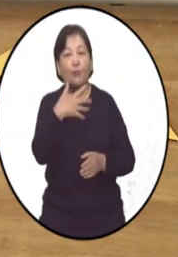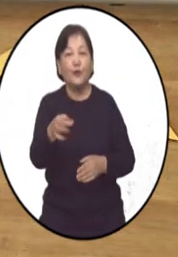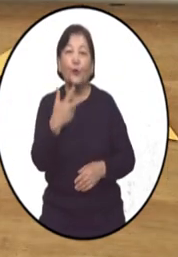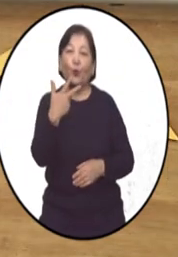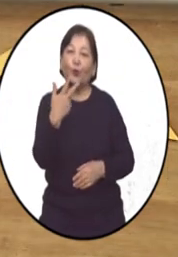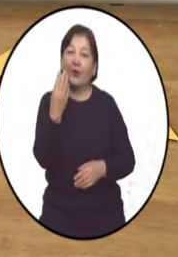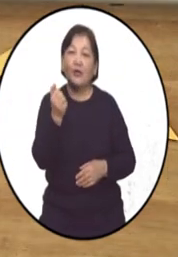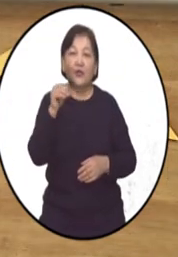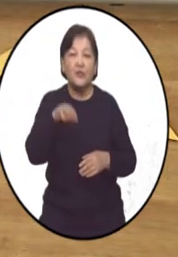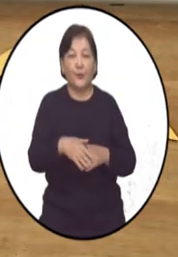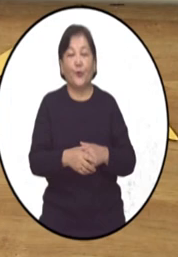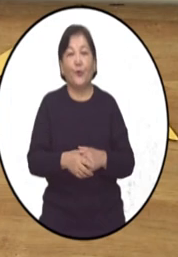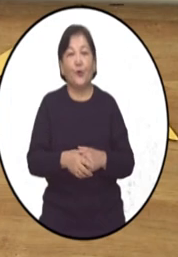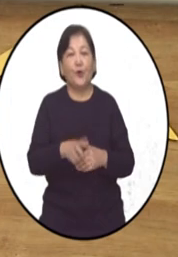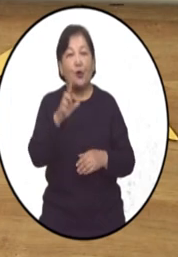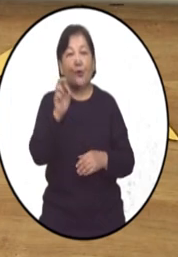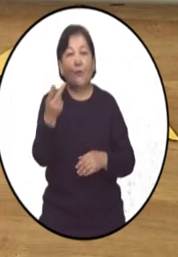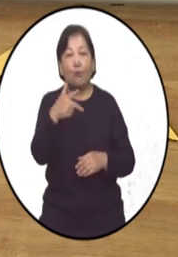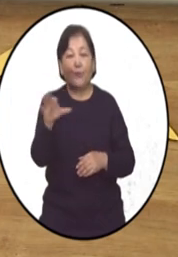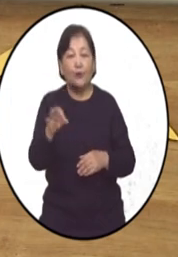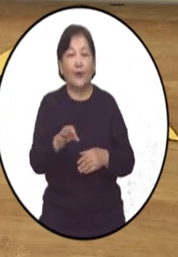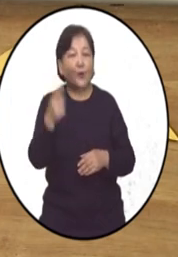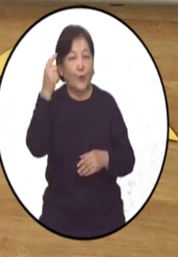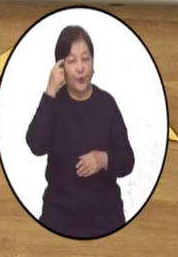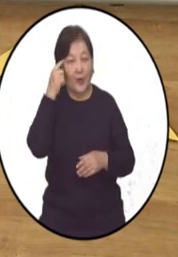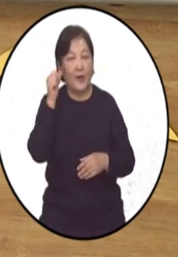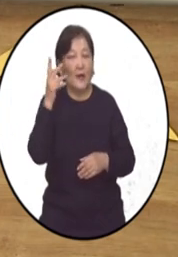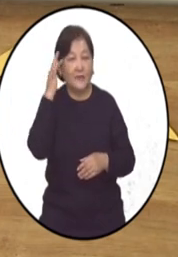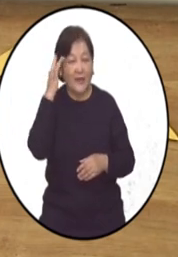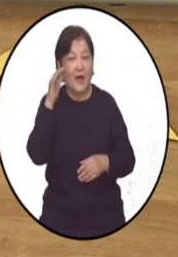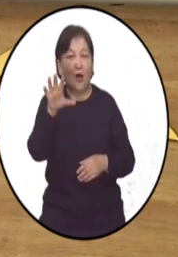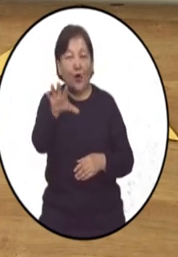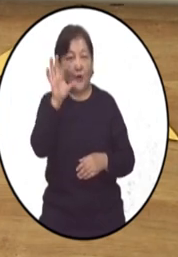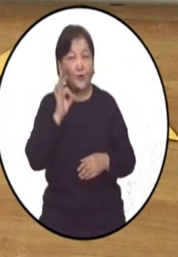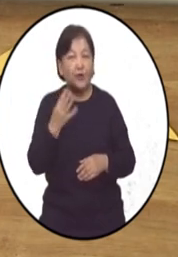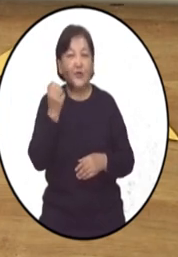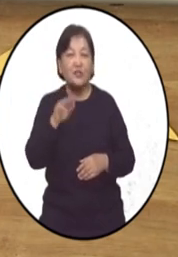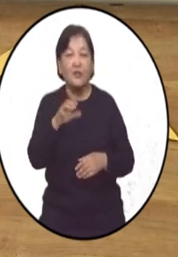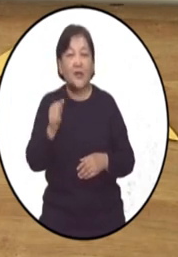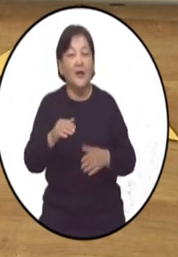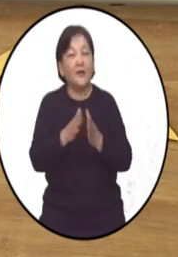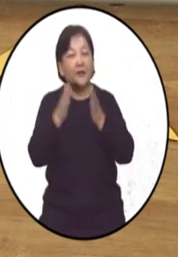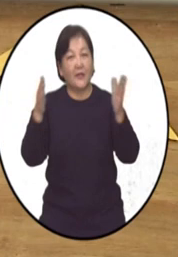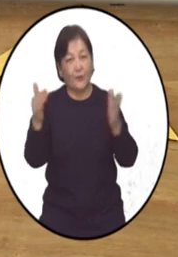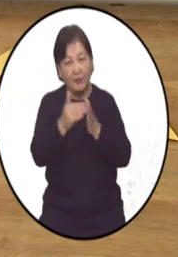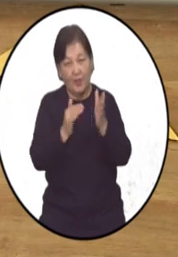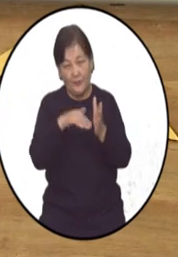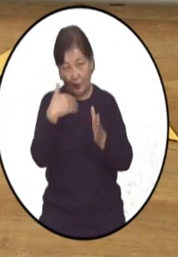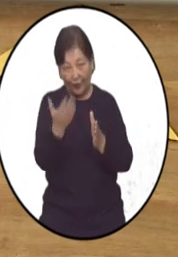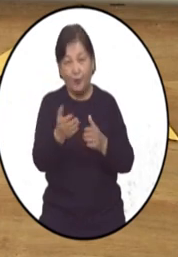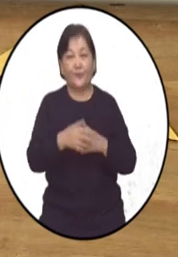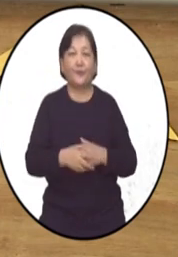бодлогыг бодох алгоритма гаргаж ирэх санаа олох тэр шатыгаа дэлгэрүүлж тайлбарлая.